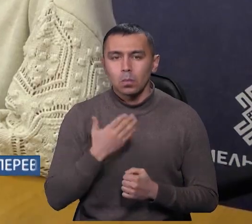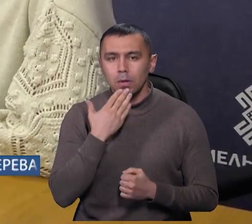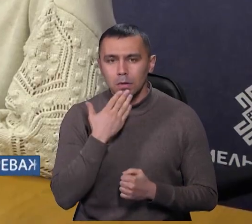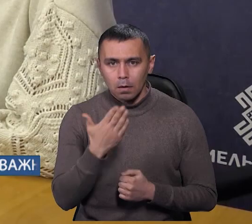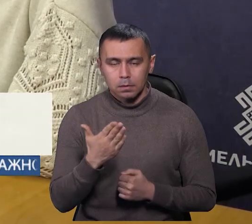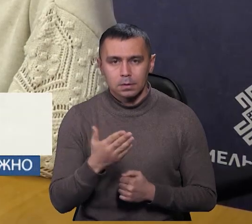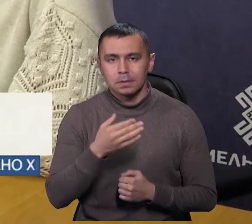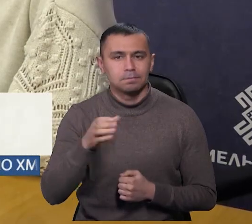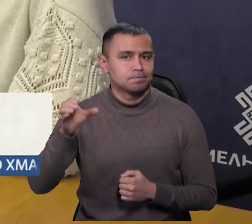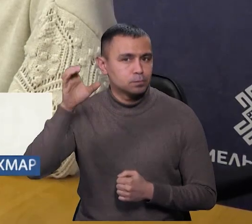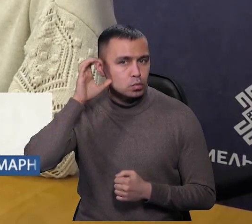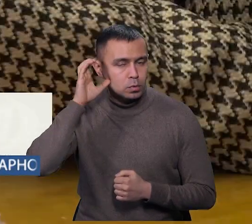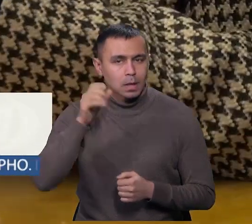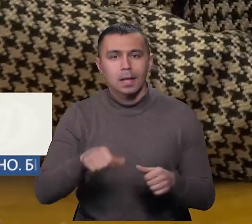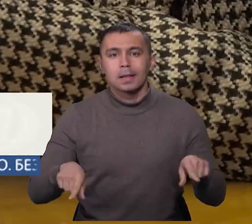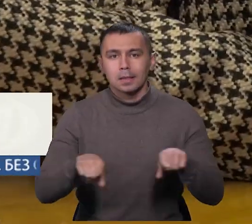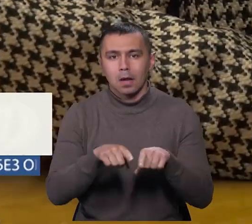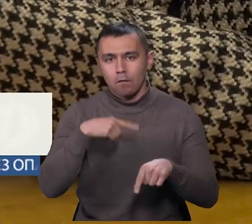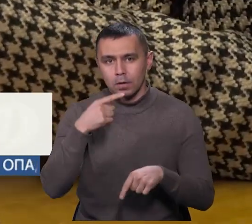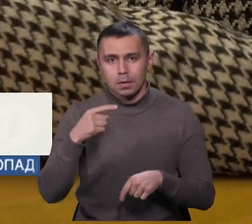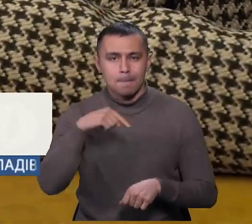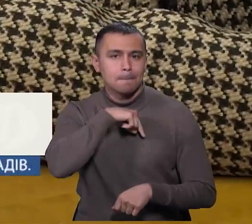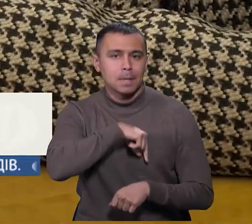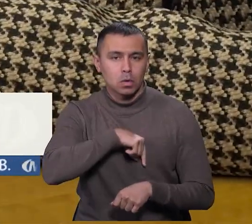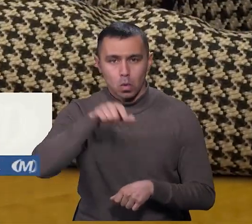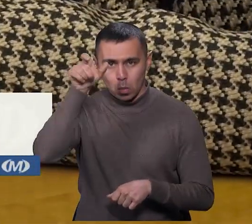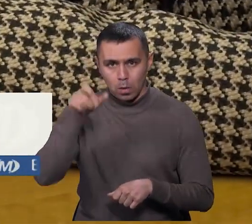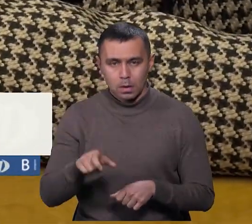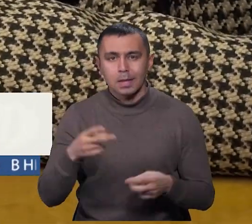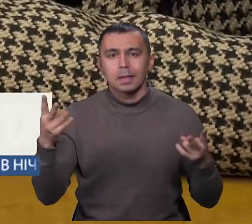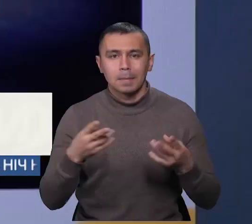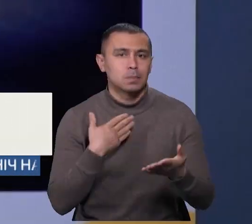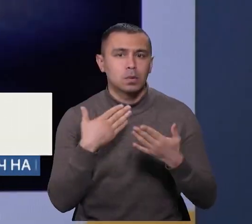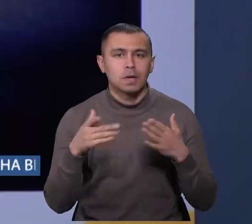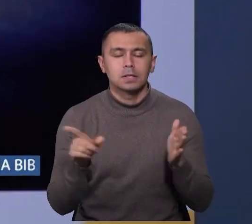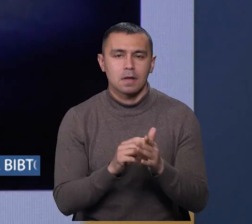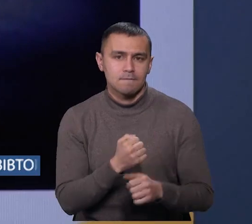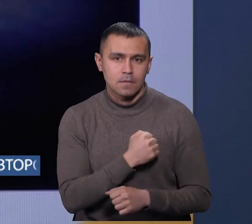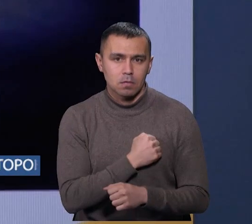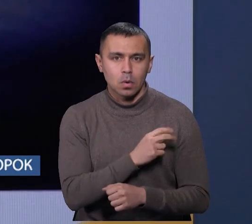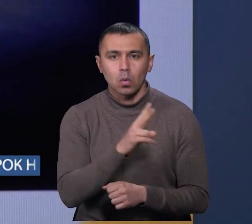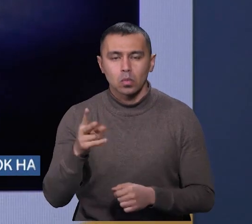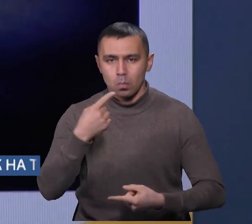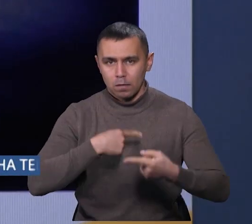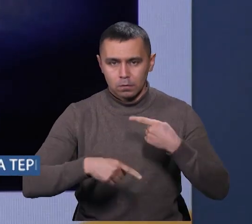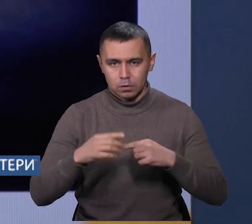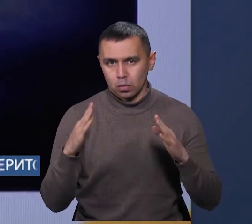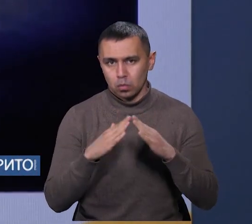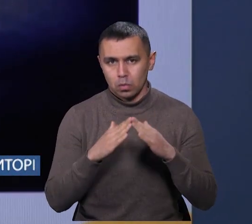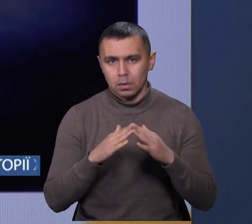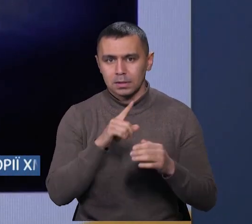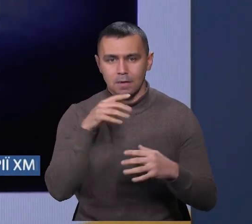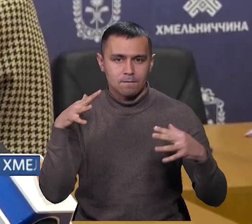Подякувати та вислухати. Саме так, за словами психологині Інни Кукал, варто спілкуватись із військовими, які повернулись додому